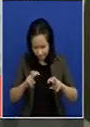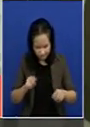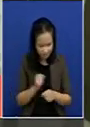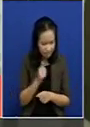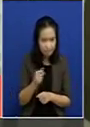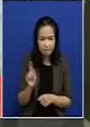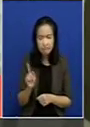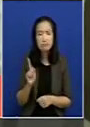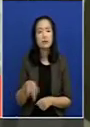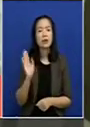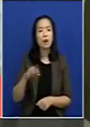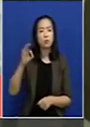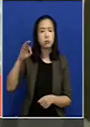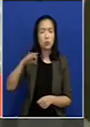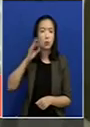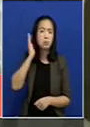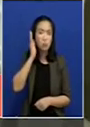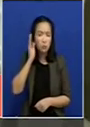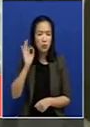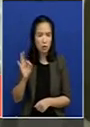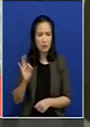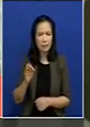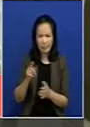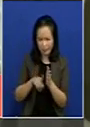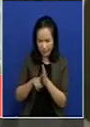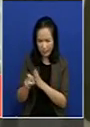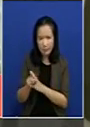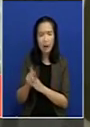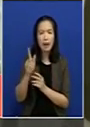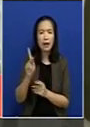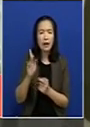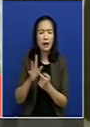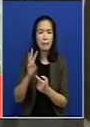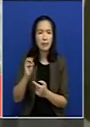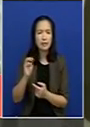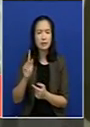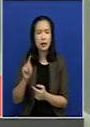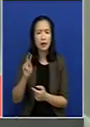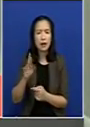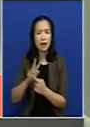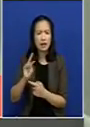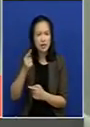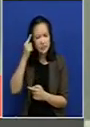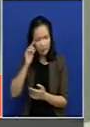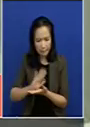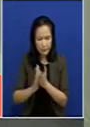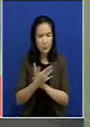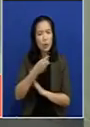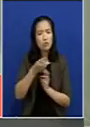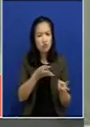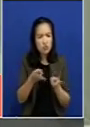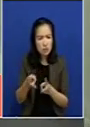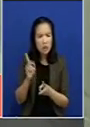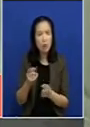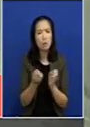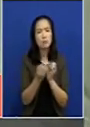ความเป็นไปได้ของการใช้ยุงตัวผู้ที่ได้รับกัมมันตรังสีในระดับต่ำซึ่งเป็นแนวคิดที่ประยุกต์จากวิธีของทบวงการพลังง